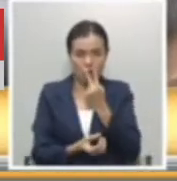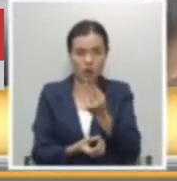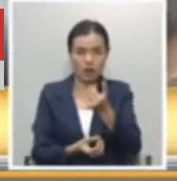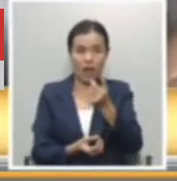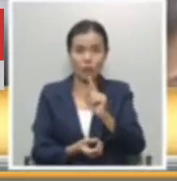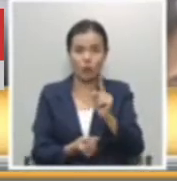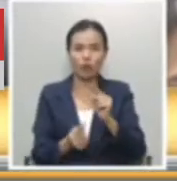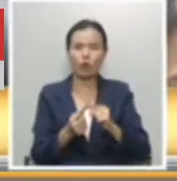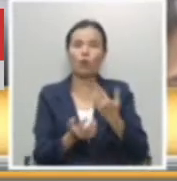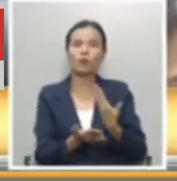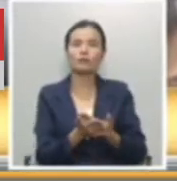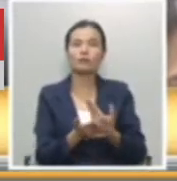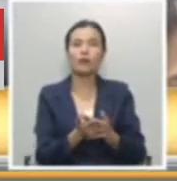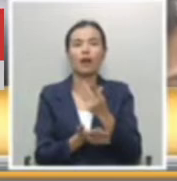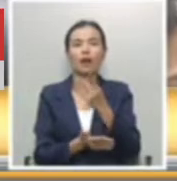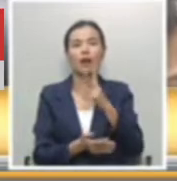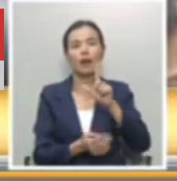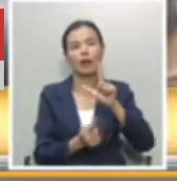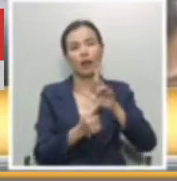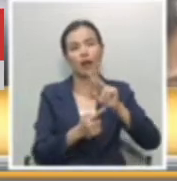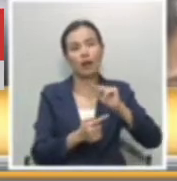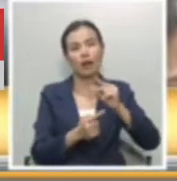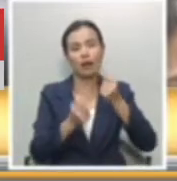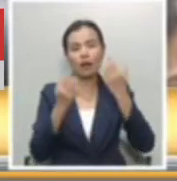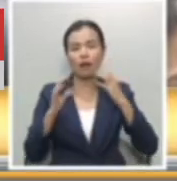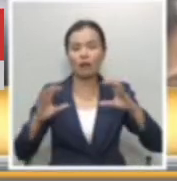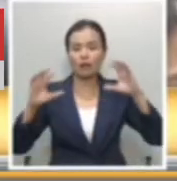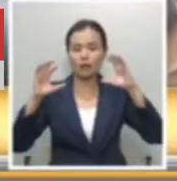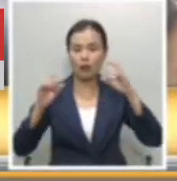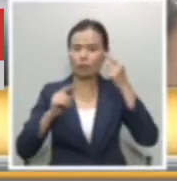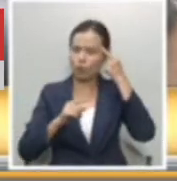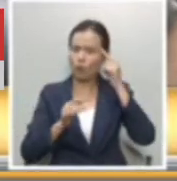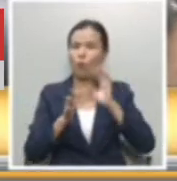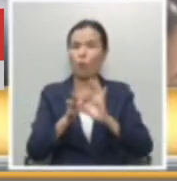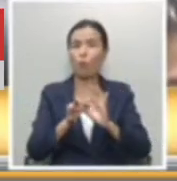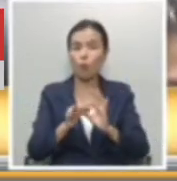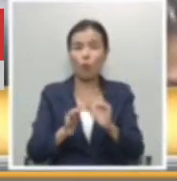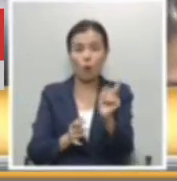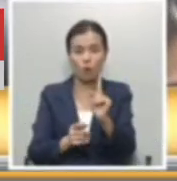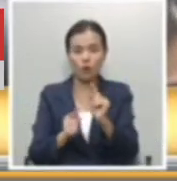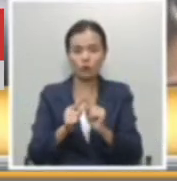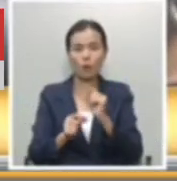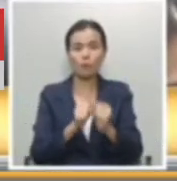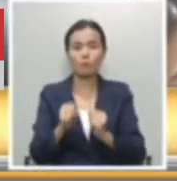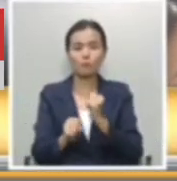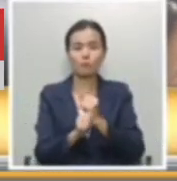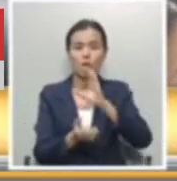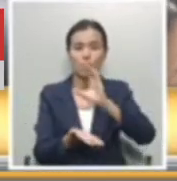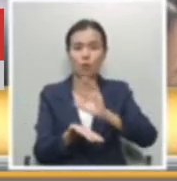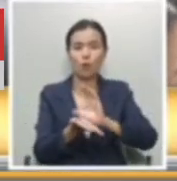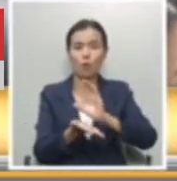ทางการคลังของรัฐบาลมีความน่าเป็นห่วงครับเพราะเท่ากับว่าปีงบประมาณ